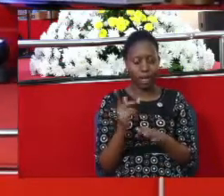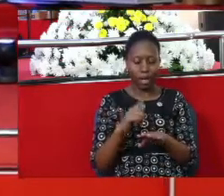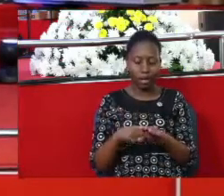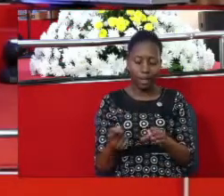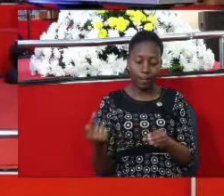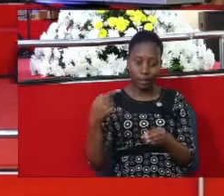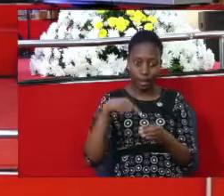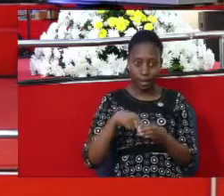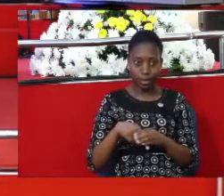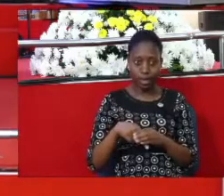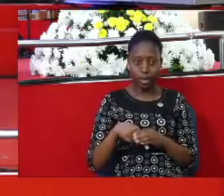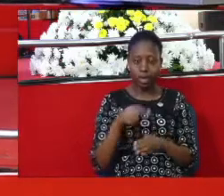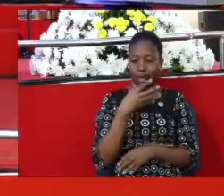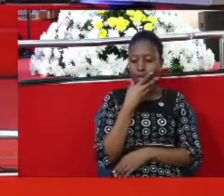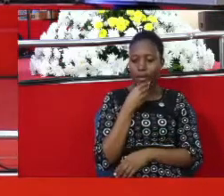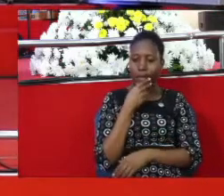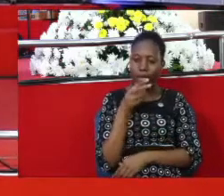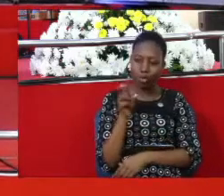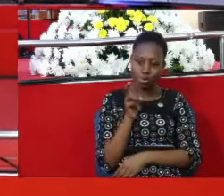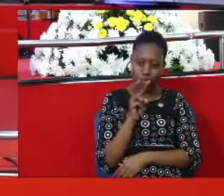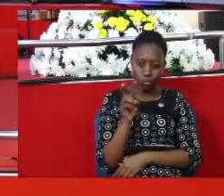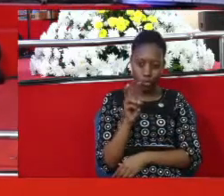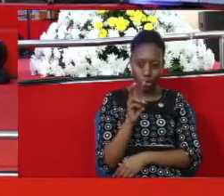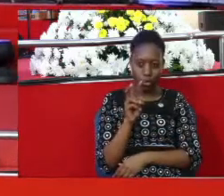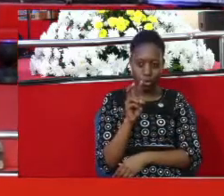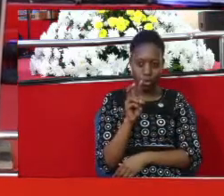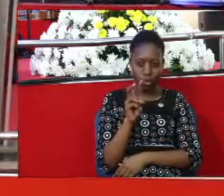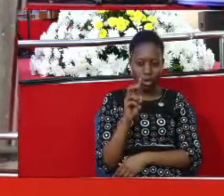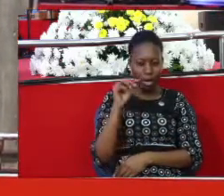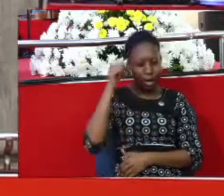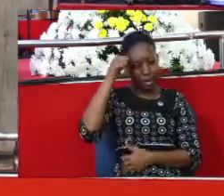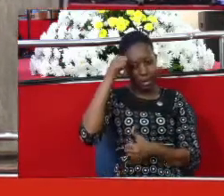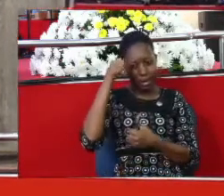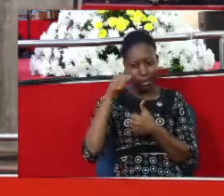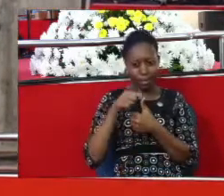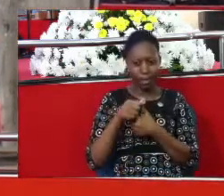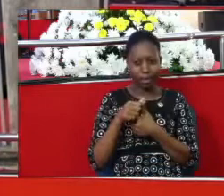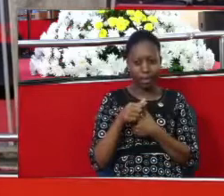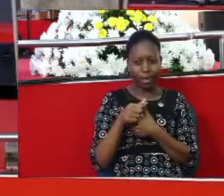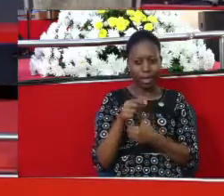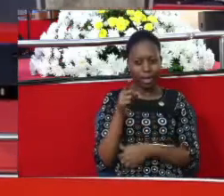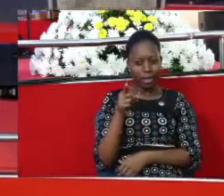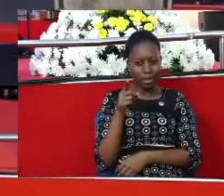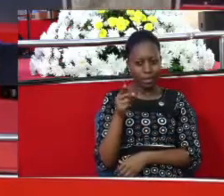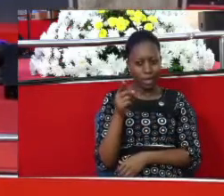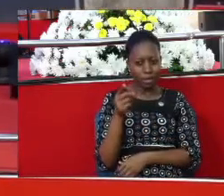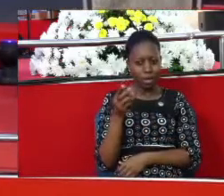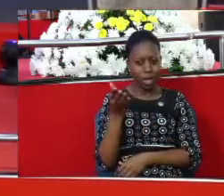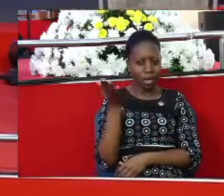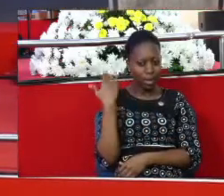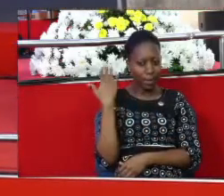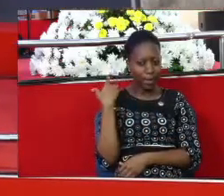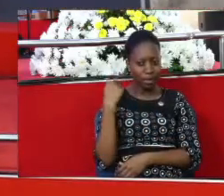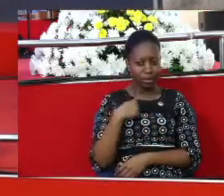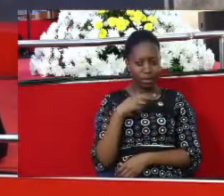kumuona akaona huyu jamaa nilimuona na the power that be. Hey!